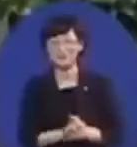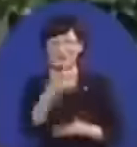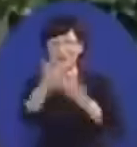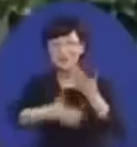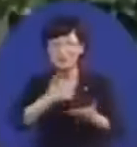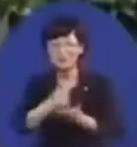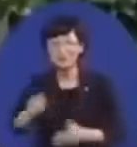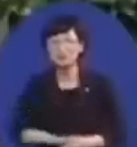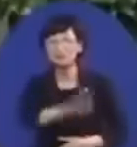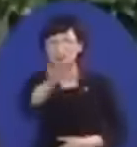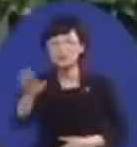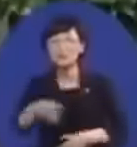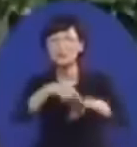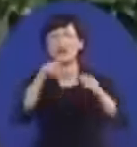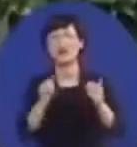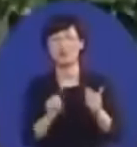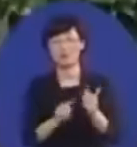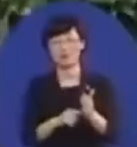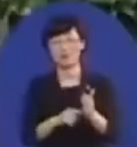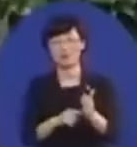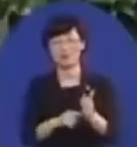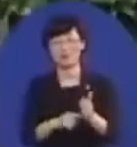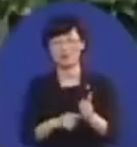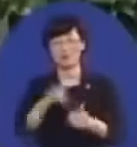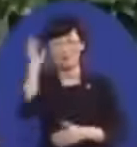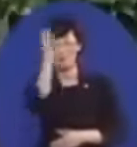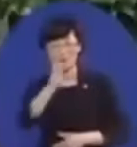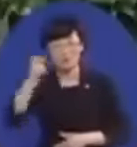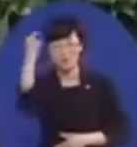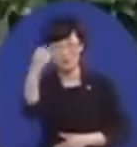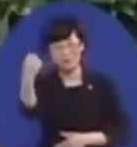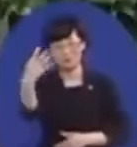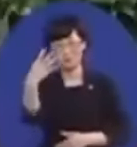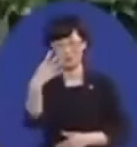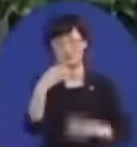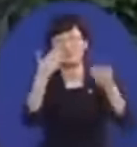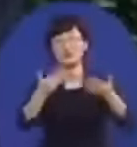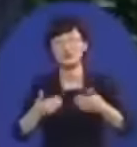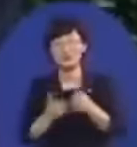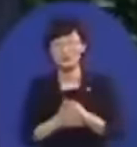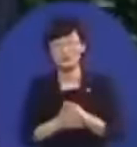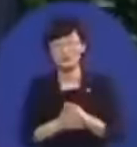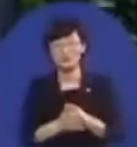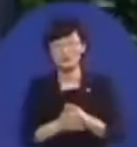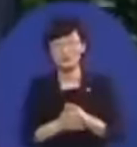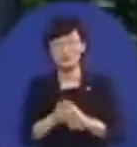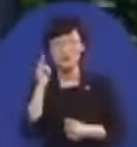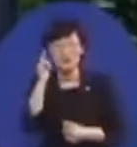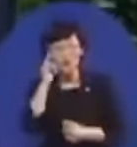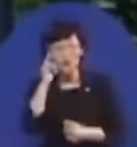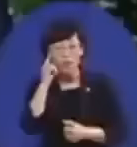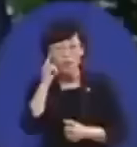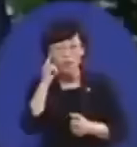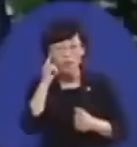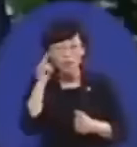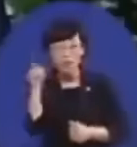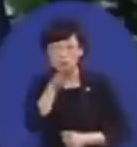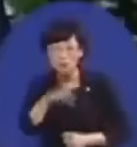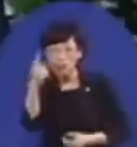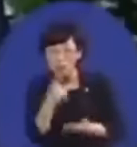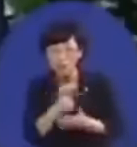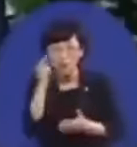하나님이 우리 마음에 성령으로 빛을 비춰주었습니다. 어디서 와서 왜 살며 어디로 가는지